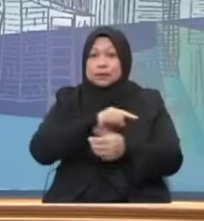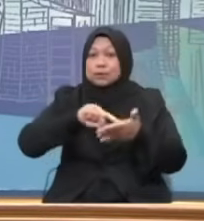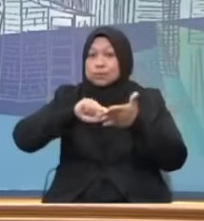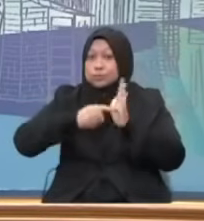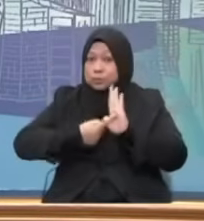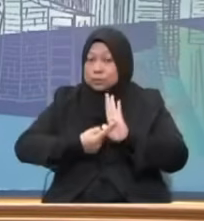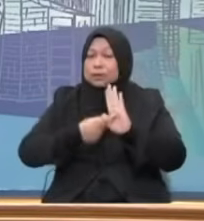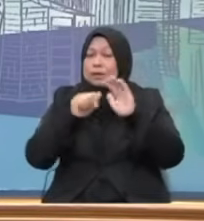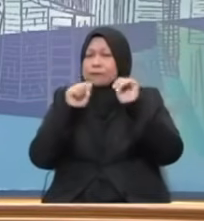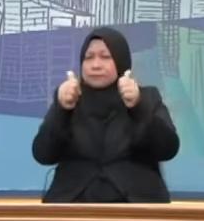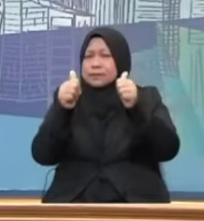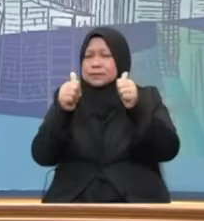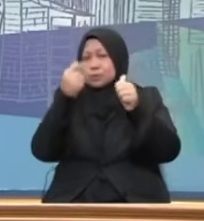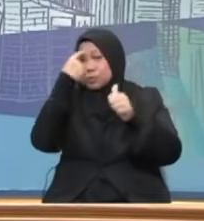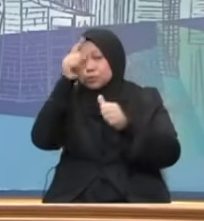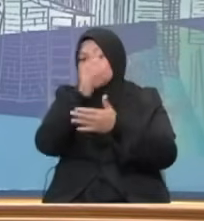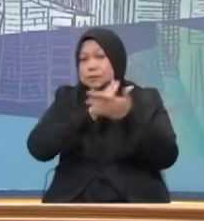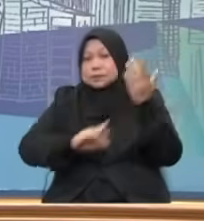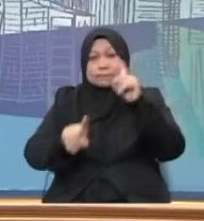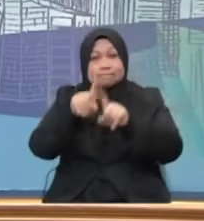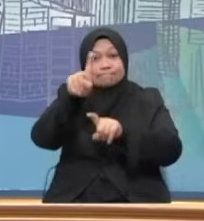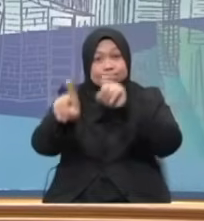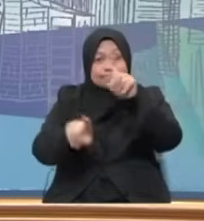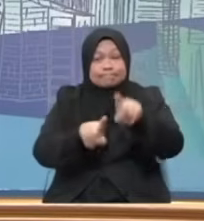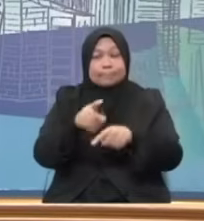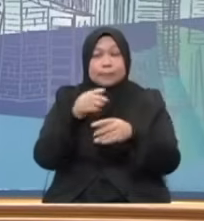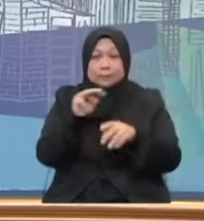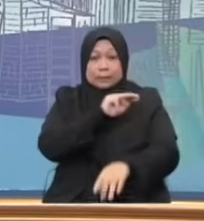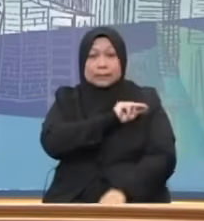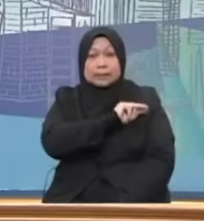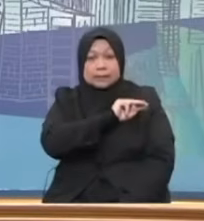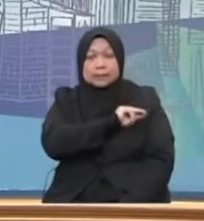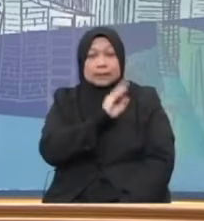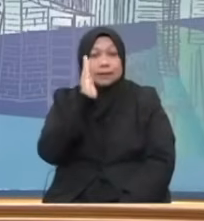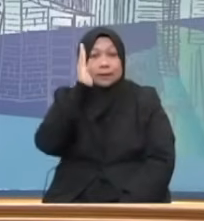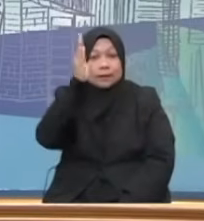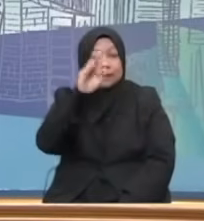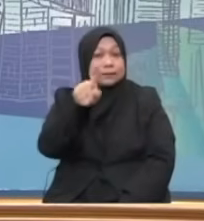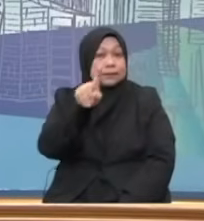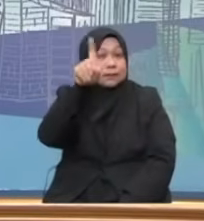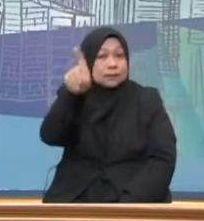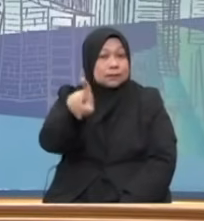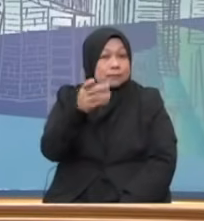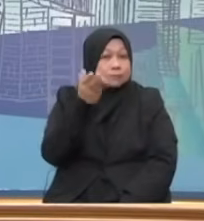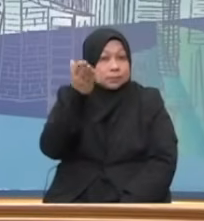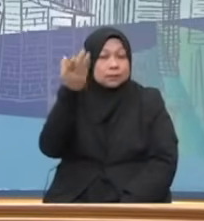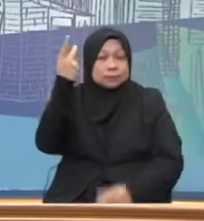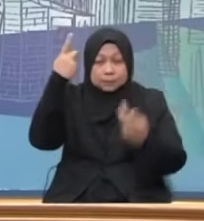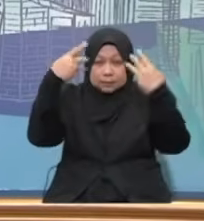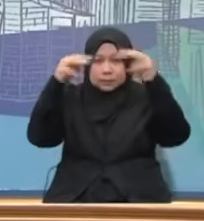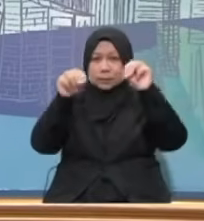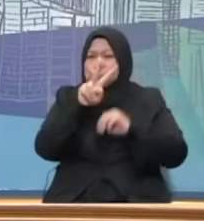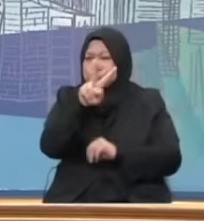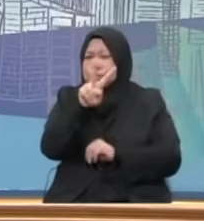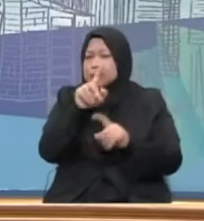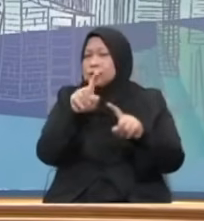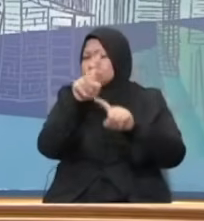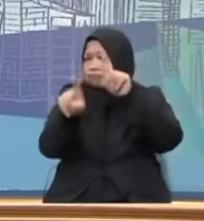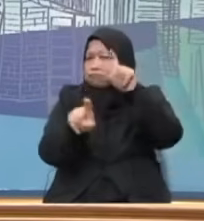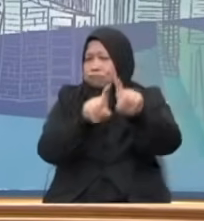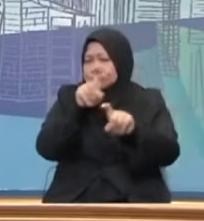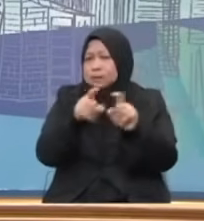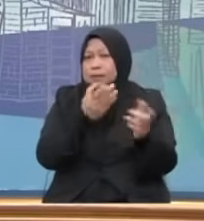terlebih dahulu bagi sesi pertanyaan-pertanyaan menteri yang akan ditanyakan kepada Perdana Menteri dua persoalan yang akan